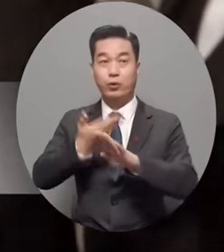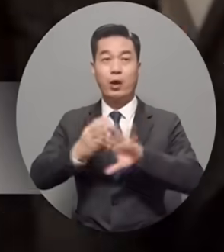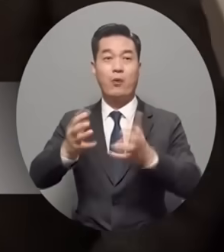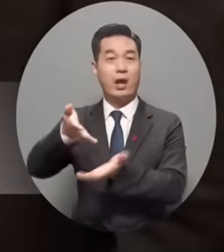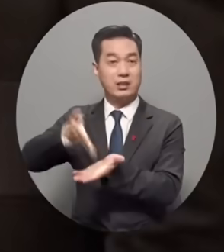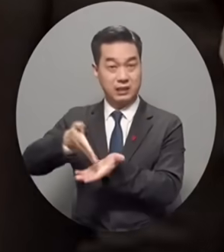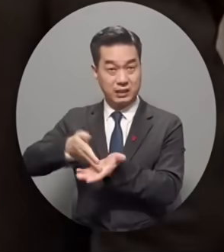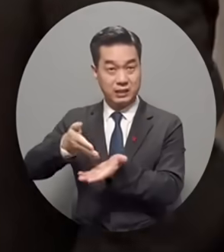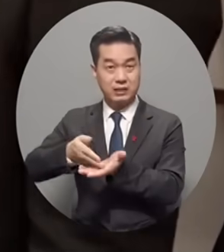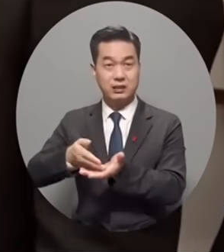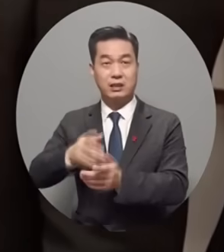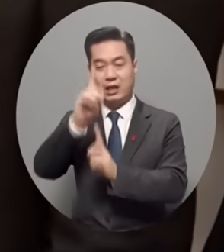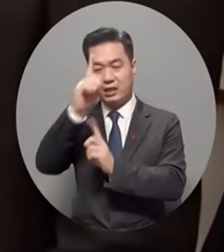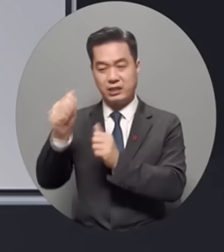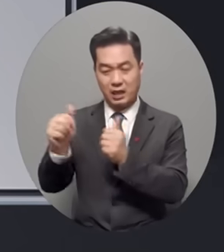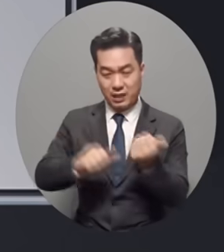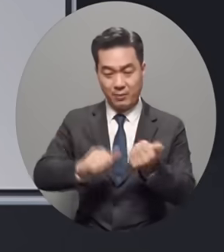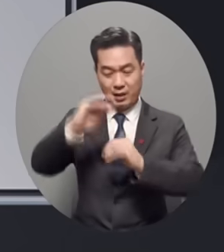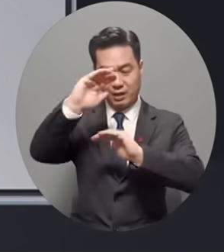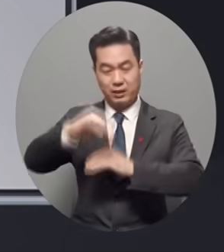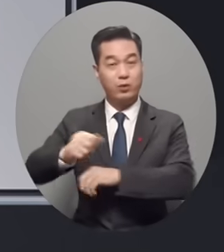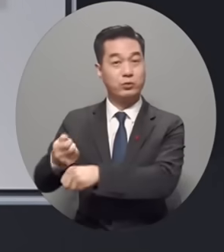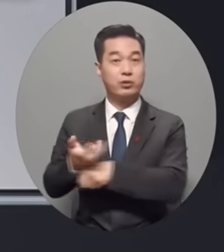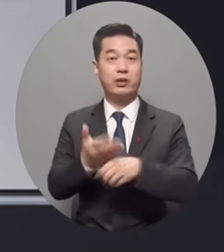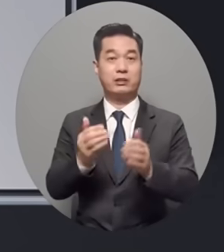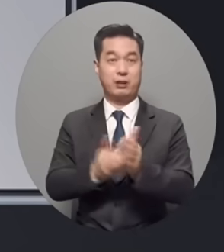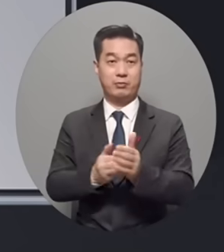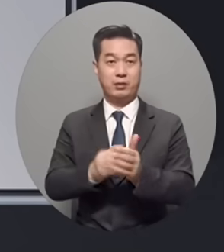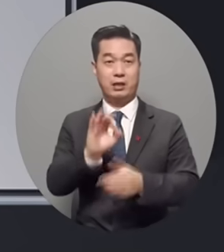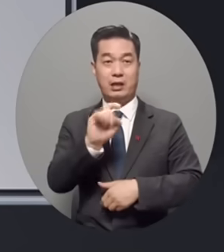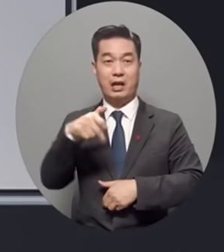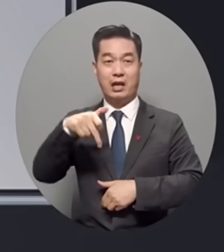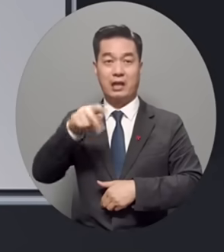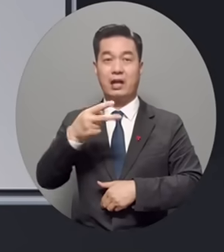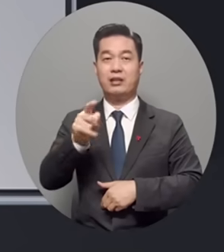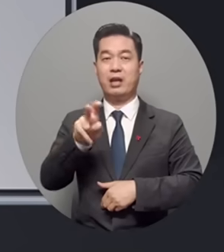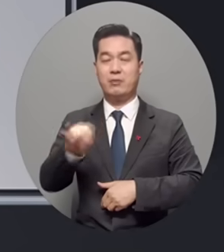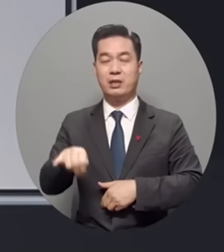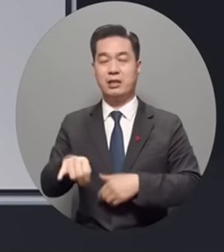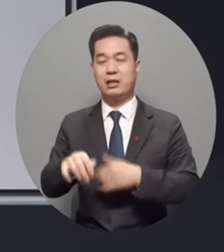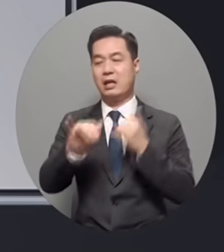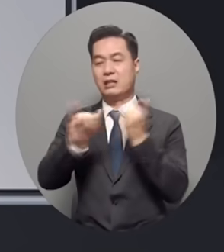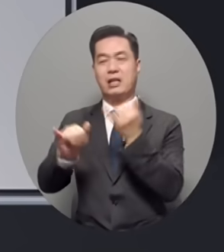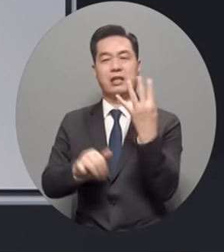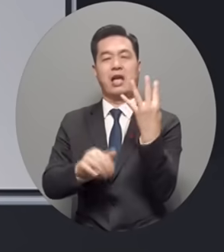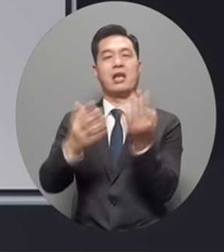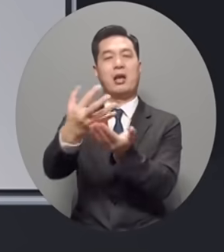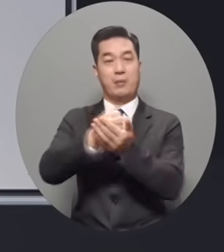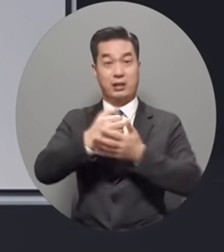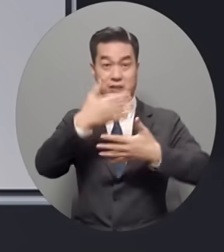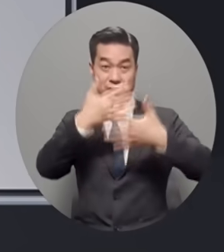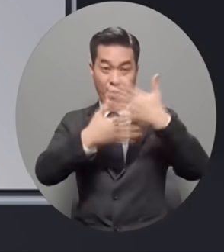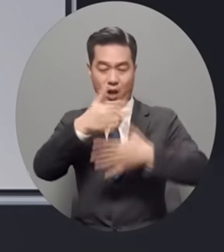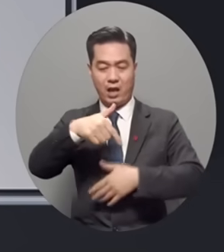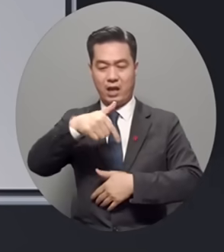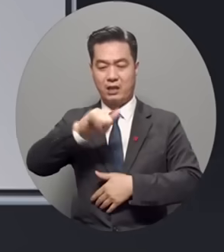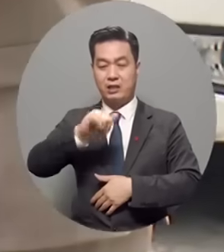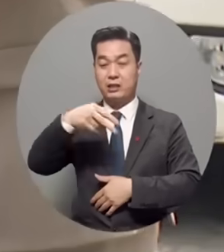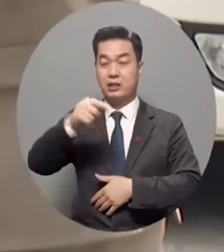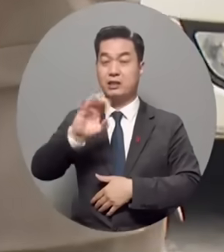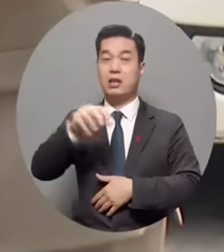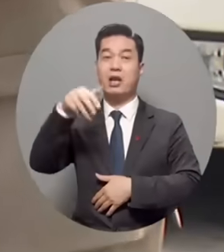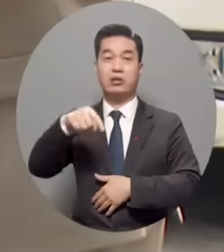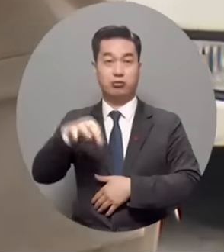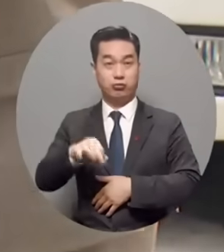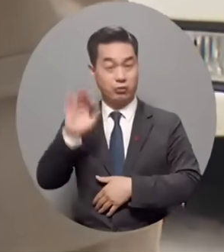뉴스로 보도했습니다. CNN은 아카데미 4관왕에 오른 영화 기생충에 출연하며 세계적으로 알려진 이 씨를 소개하며